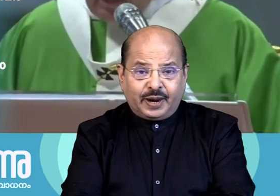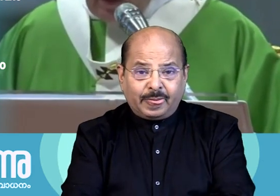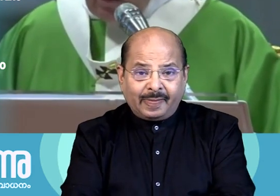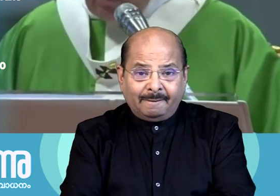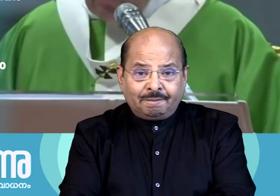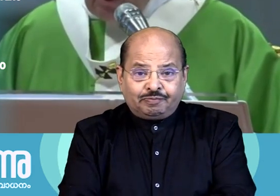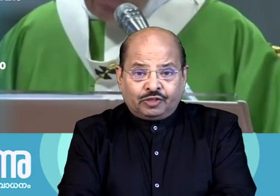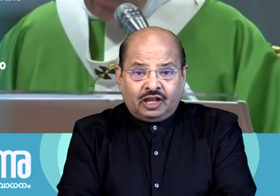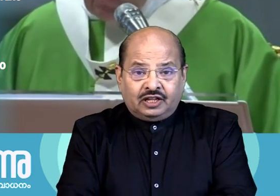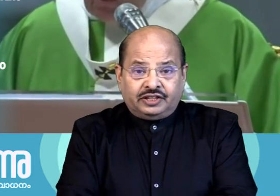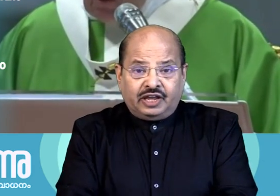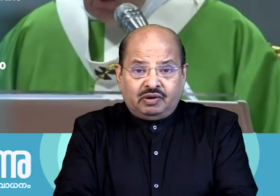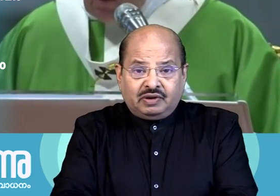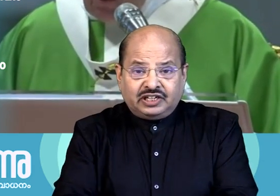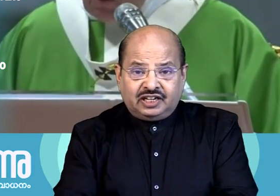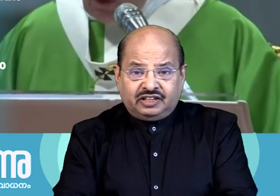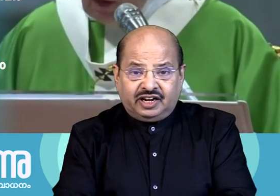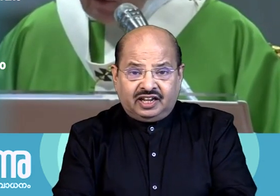64-ാമത്തെ ഖണ്ഡിക.